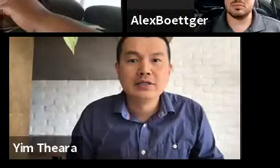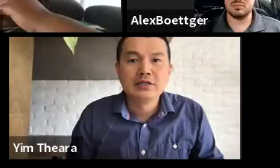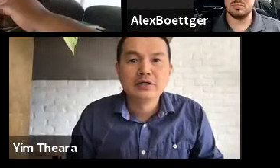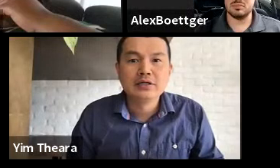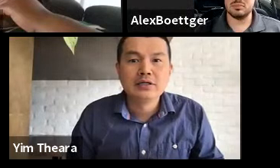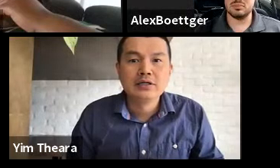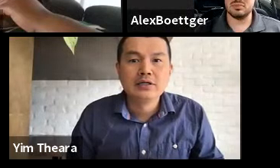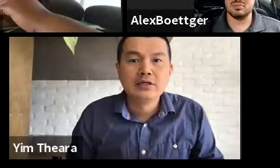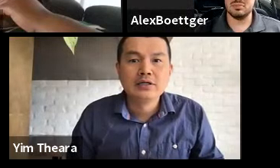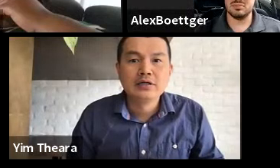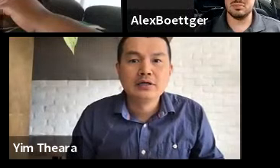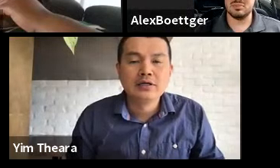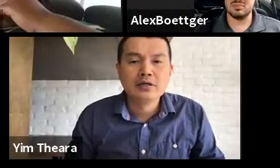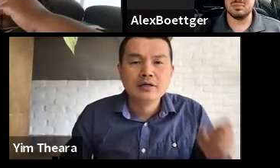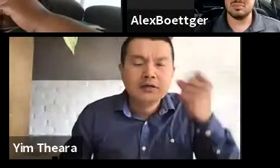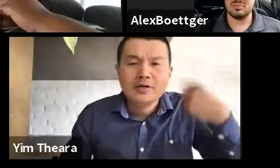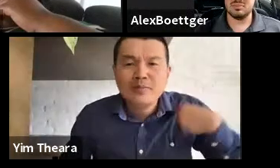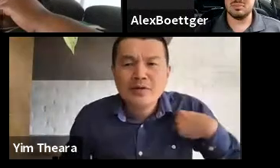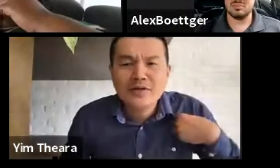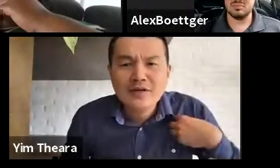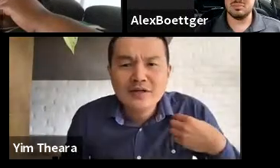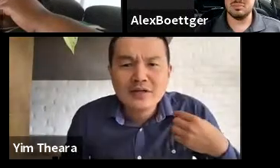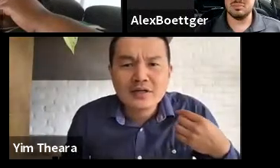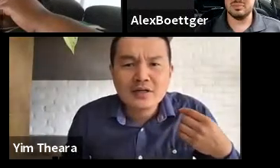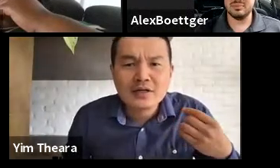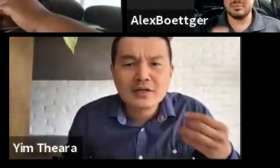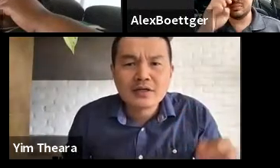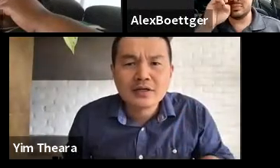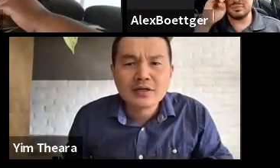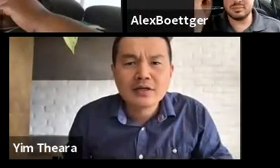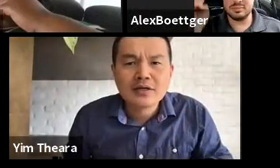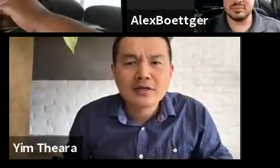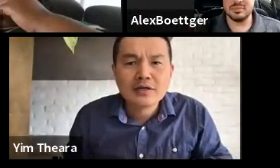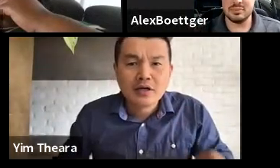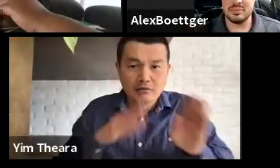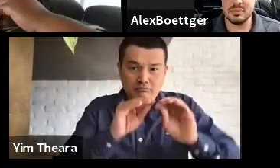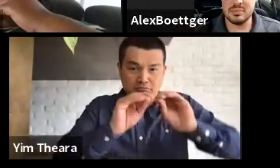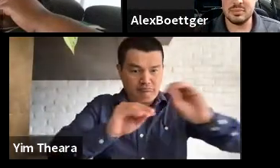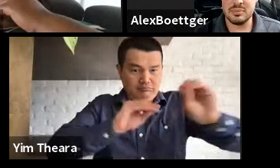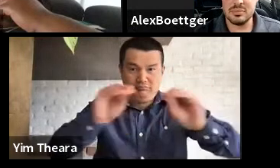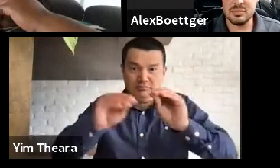Puis ranger, j'ai pas. Pouvez-vous refaire ranger, s'il vous plaît?